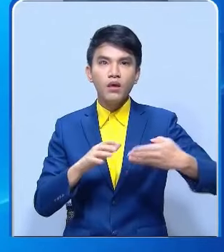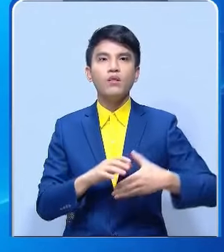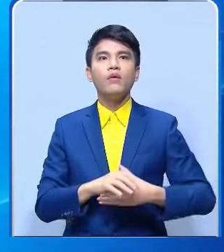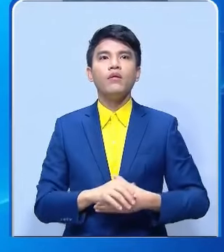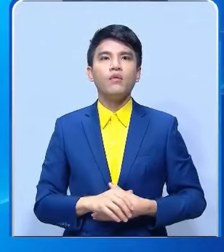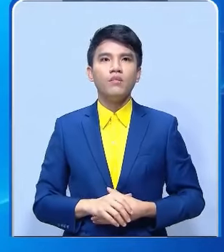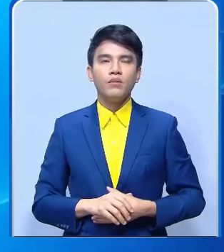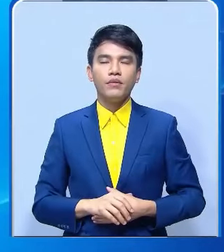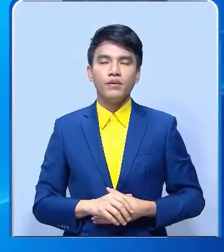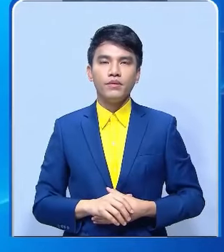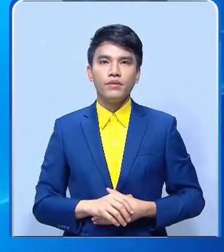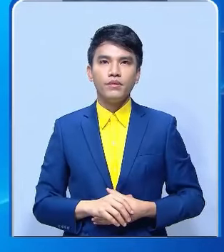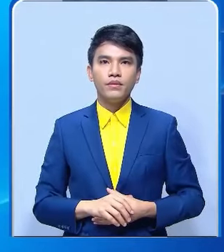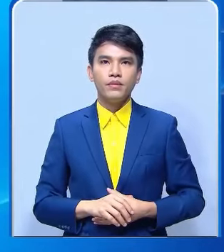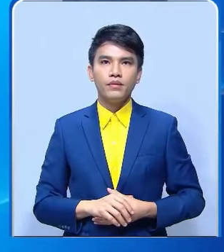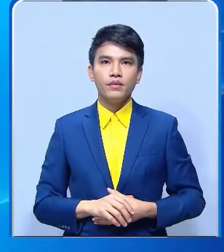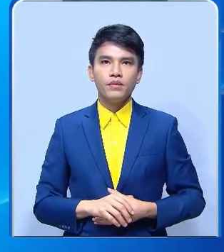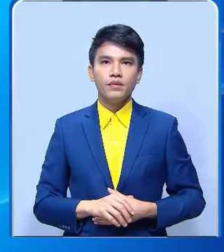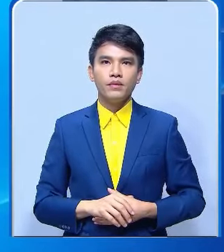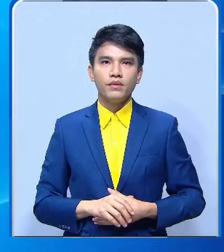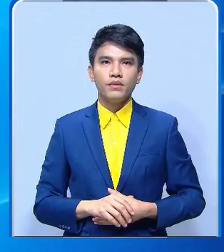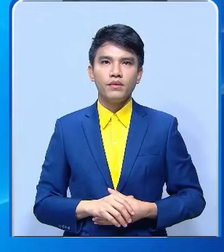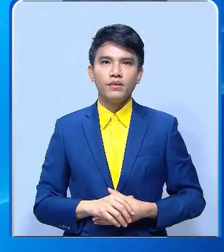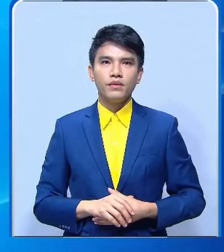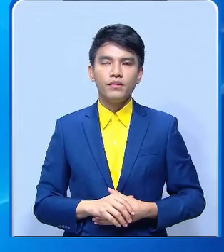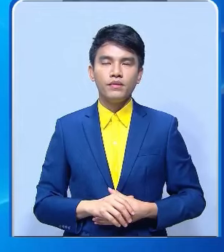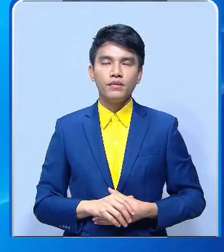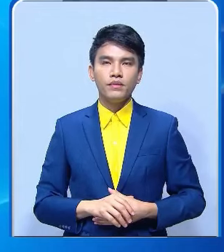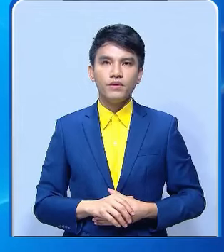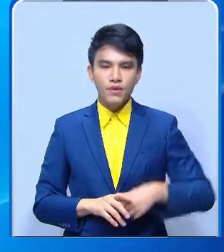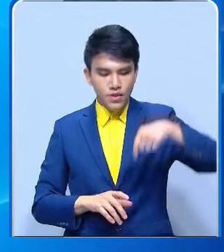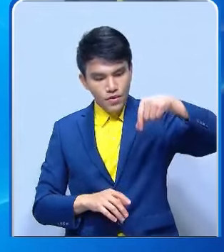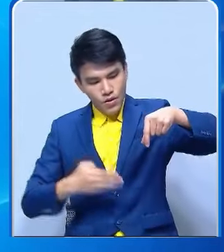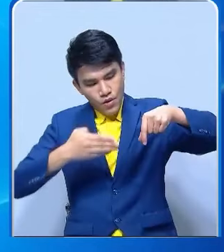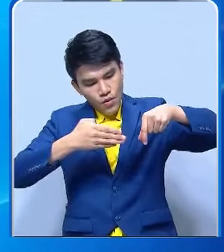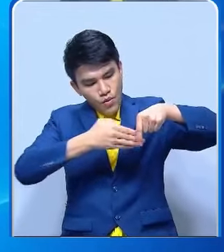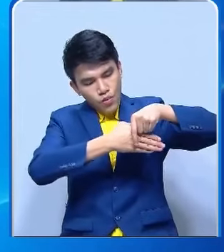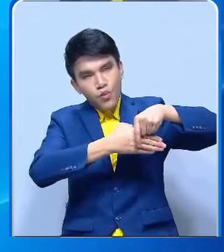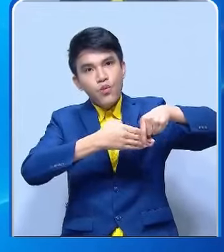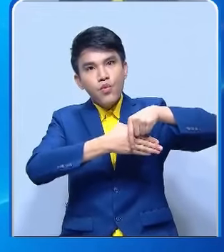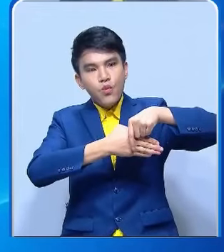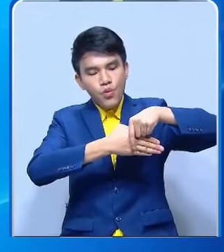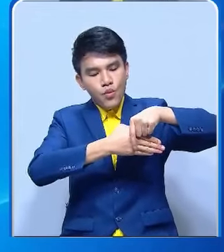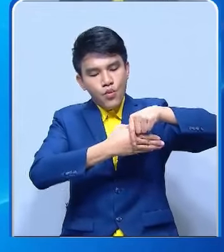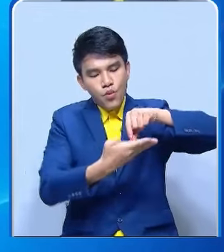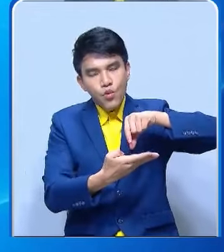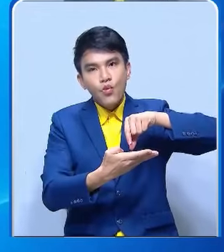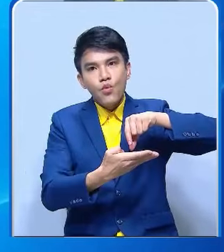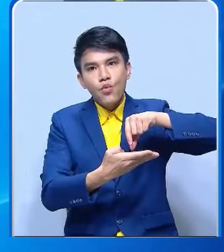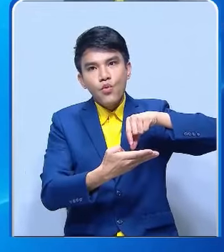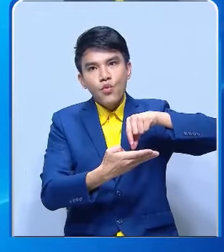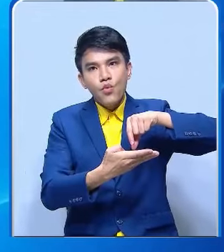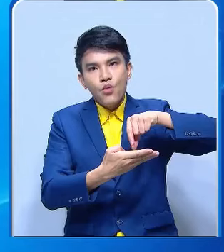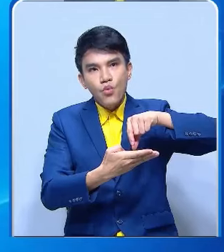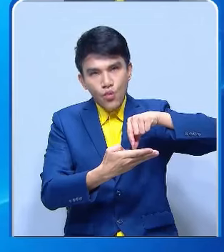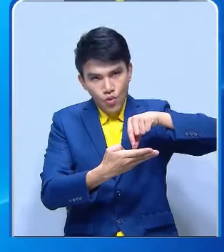ตัวที่มันเป็นตัวคุมรางข้างบนเนี่ยที่มันเป็นเสาคุมรางเอาไว้เนี่ยเห็นไหมแล้วมันก็หลุดลงมาปั๊บซึ่งเอ